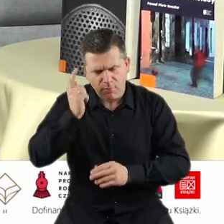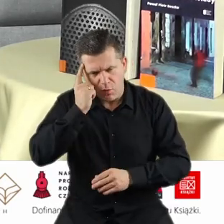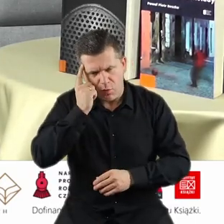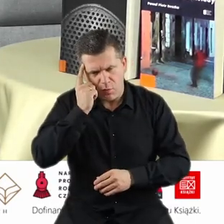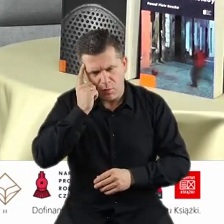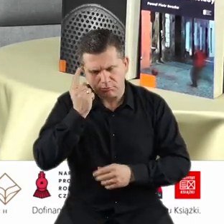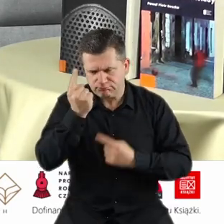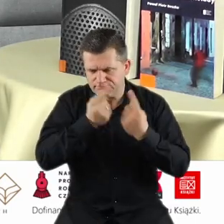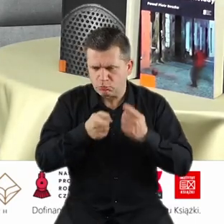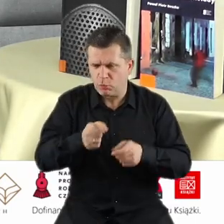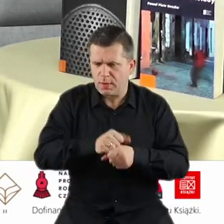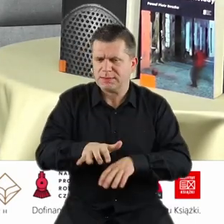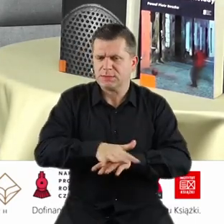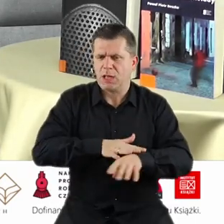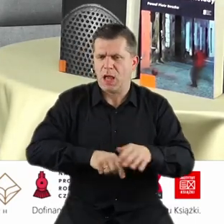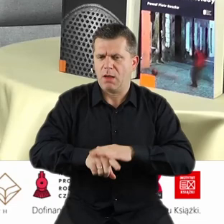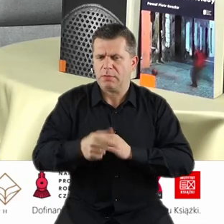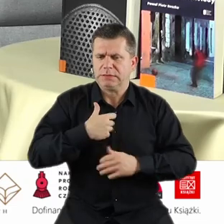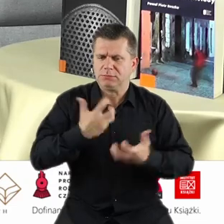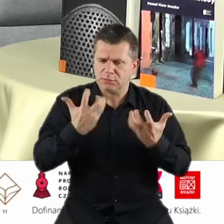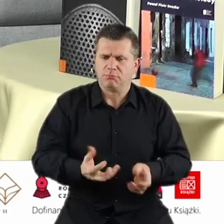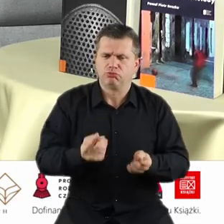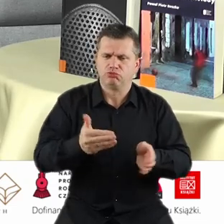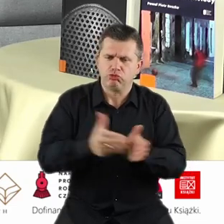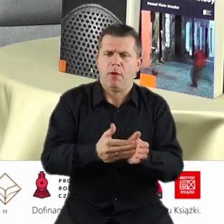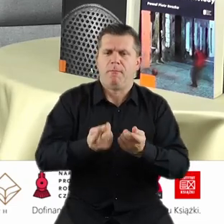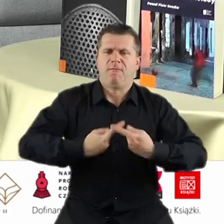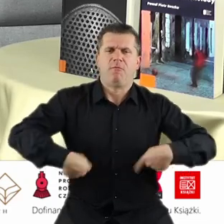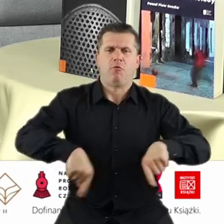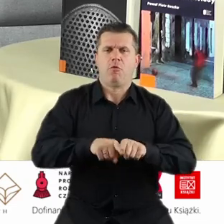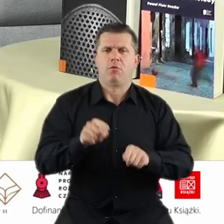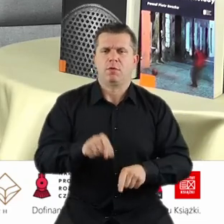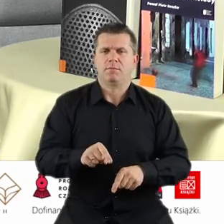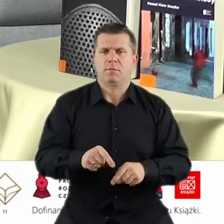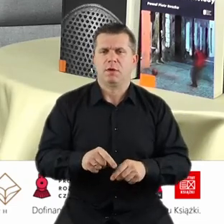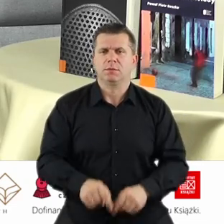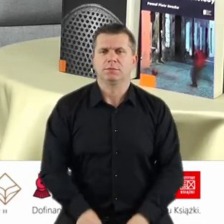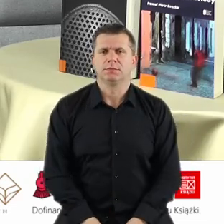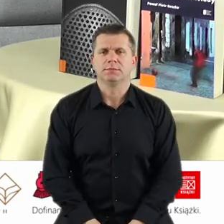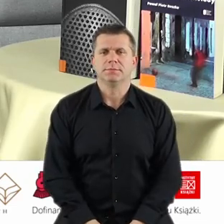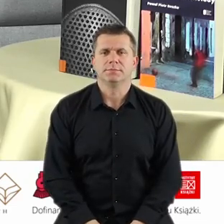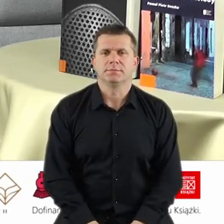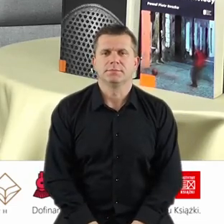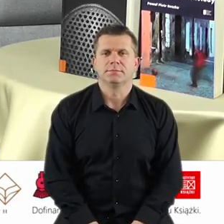właśnie to jest zawód, który chciałem wykonywać.